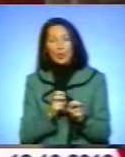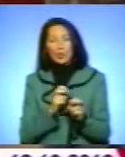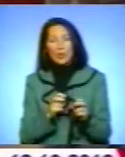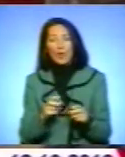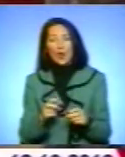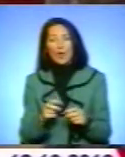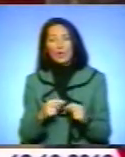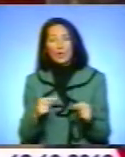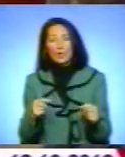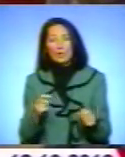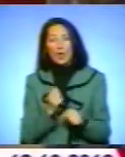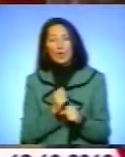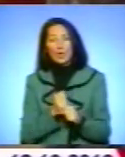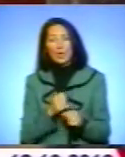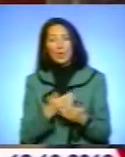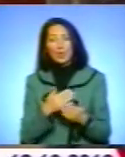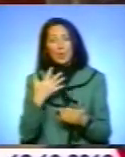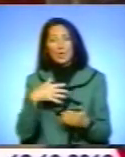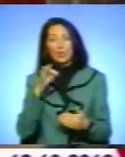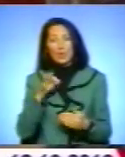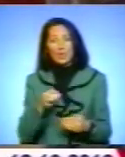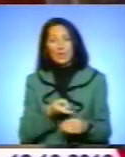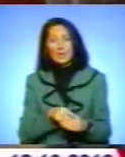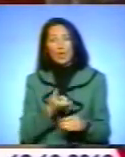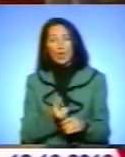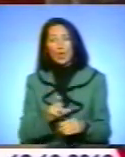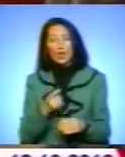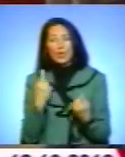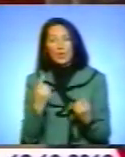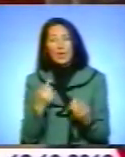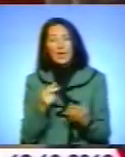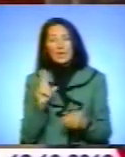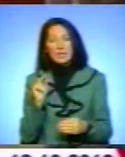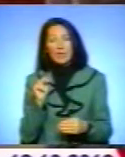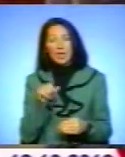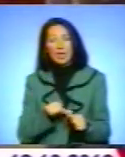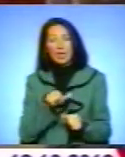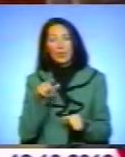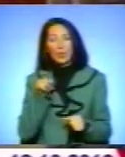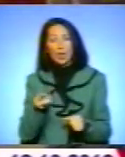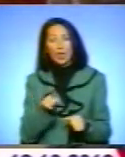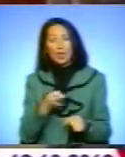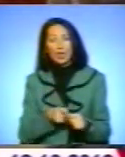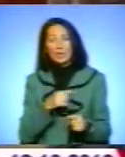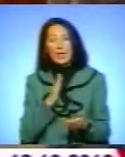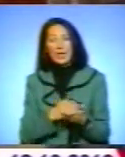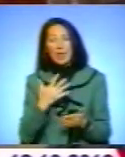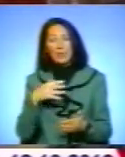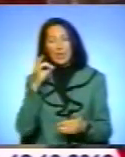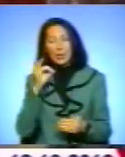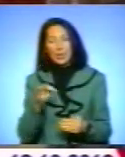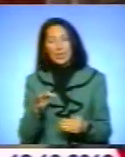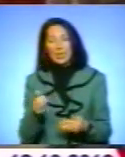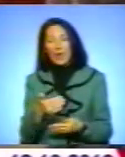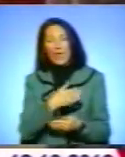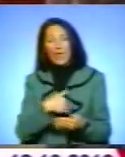виробництва виробляють майже 50%. Це є дуже надзвичайно велика цифра. Крім того, що це є 50%